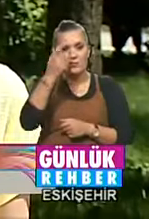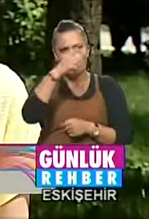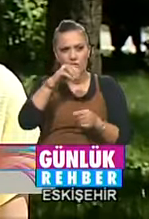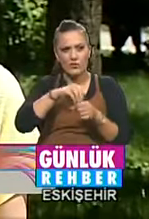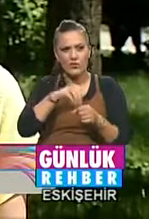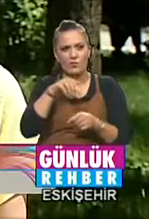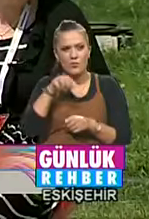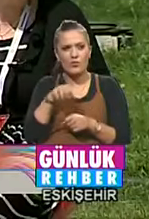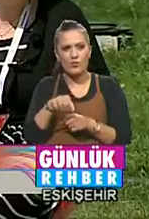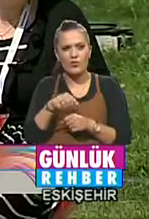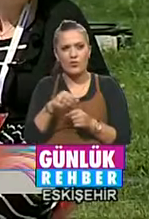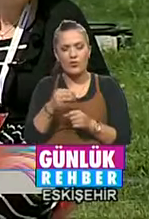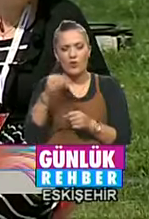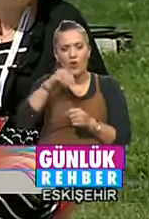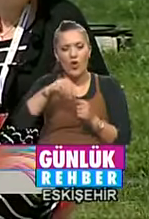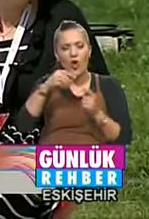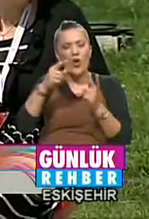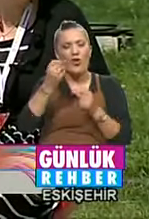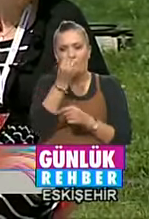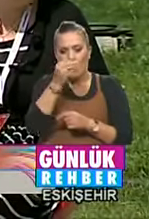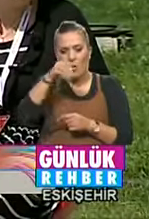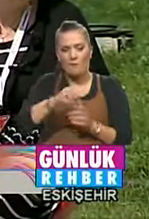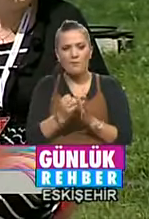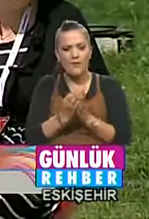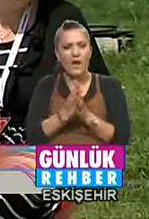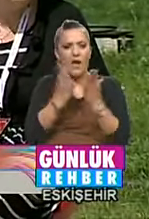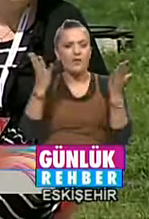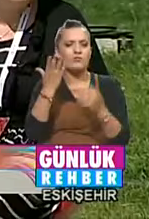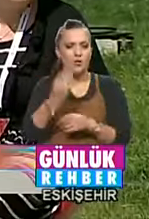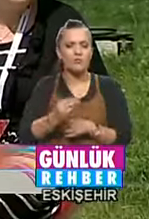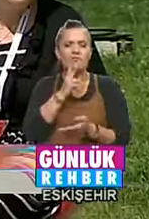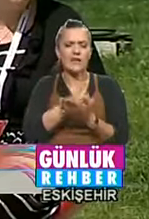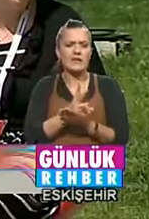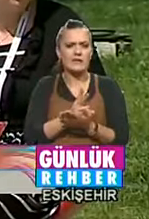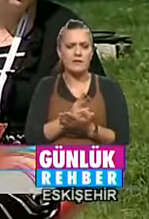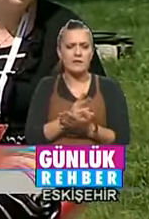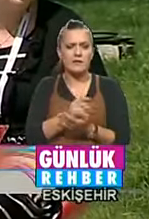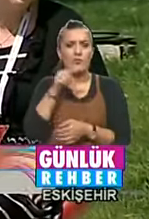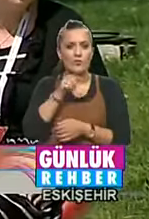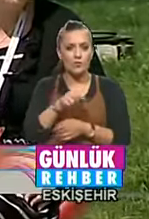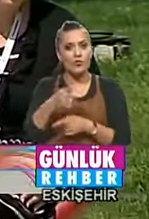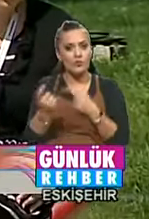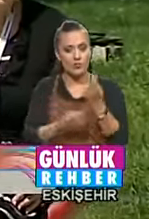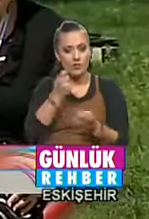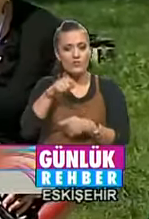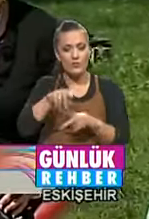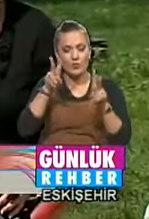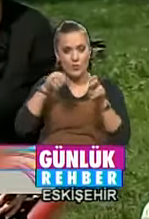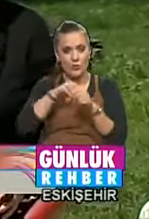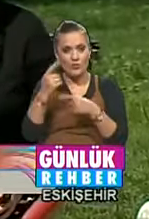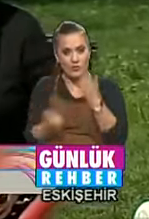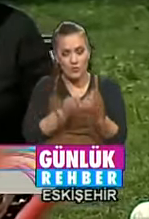bu tohumlar filizlenmiştir kesinlikle. Bununla uğraşan, bu